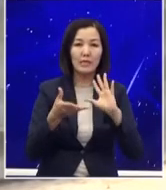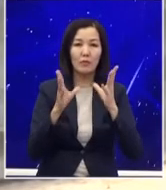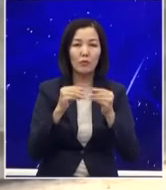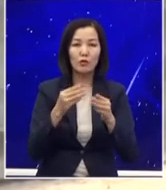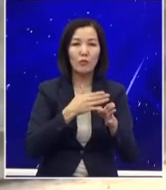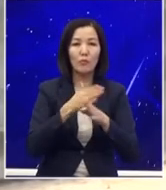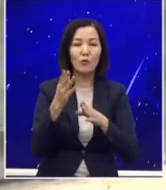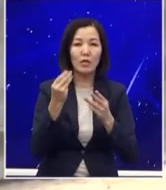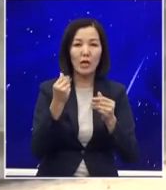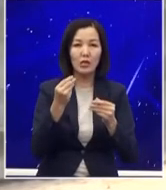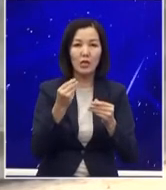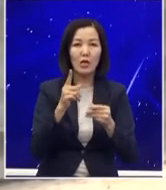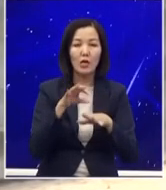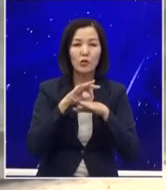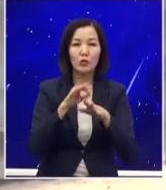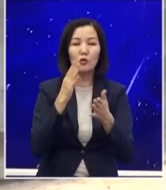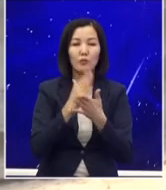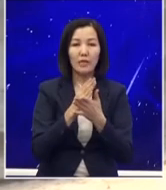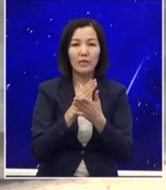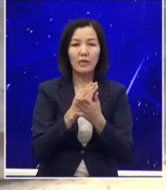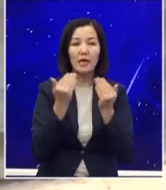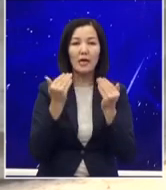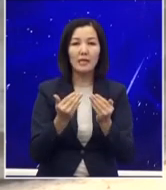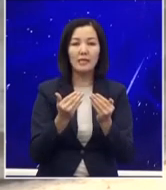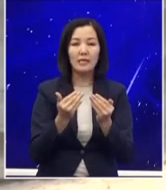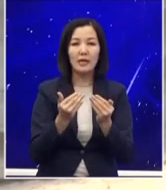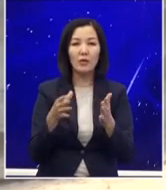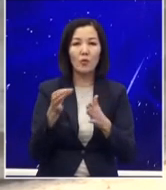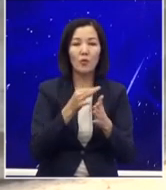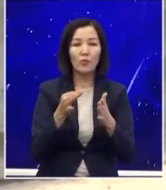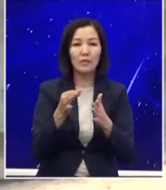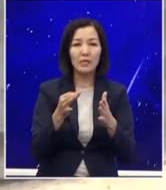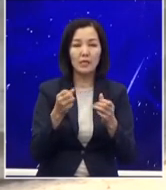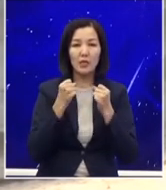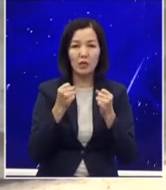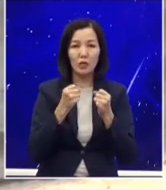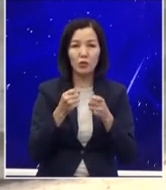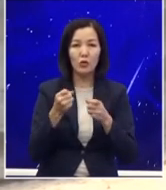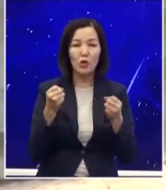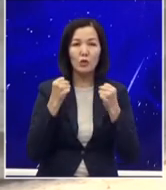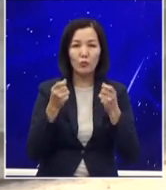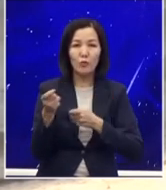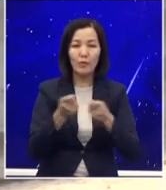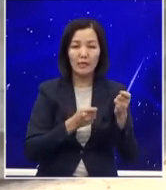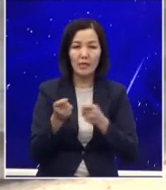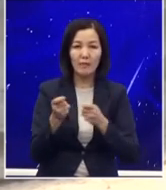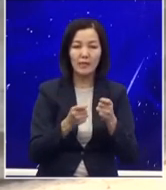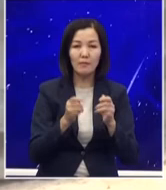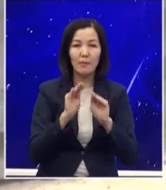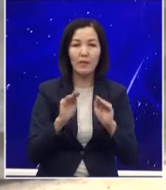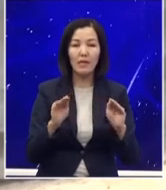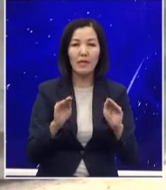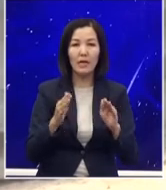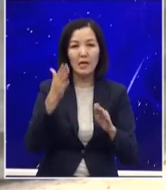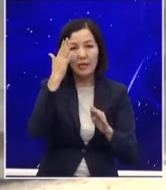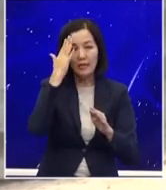бөлінген қаражатпен жүргізіліп жатыр. Қазір тікелей облыстық дене шынықтыру және спорт басқармасы және осы